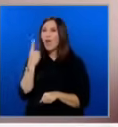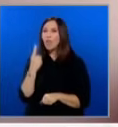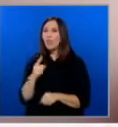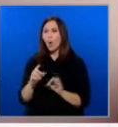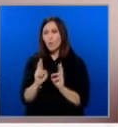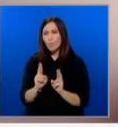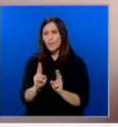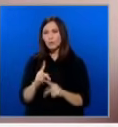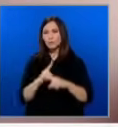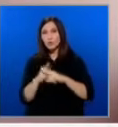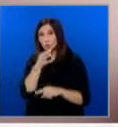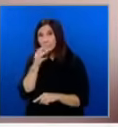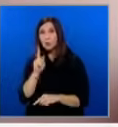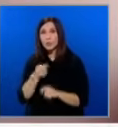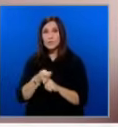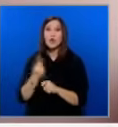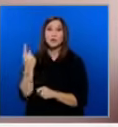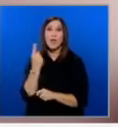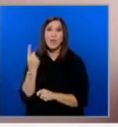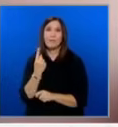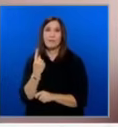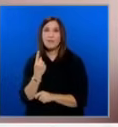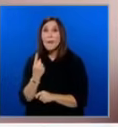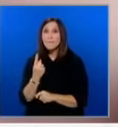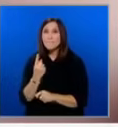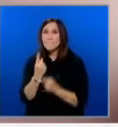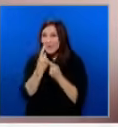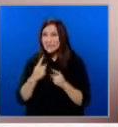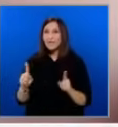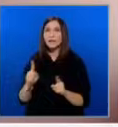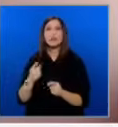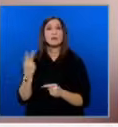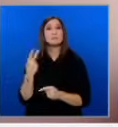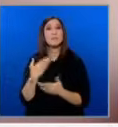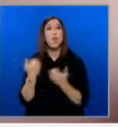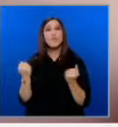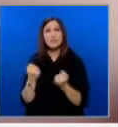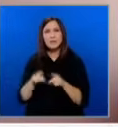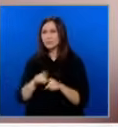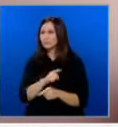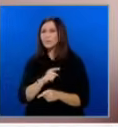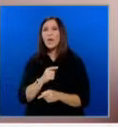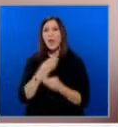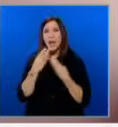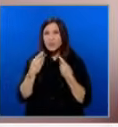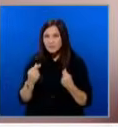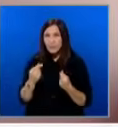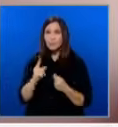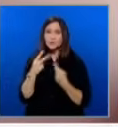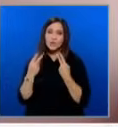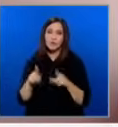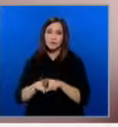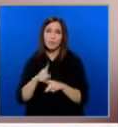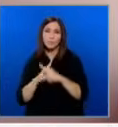едно умерено положително събитие, което създава още един прецедент на взаимодействие, каквото напоследък липсва и даже и то може да се разглежда